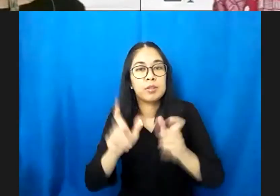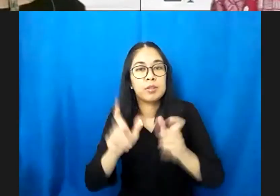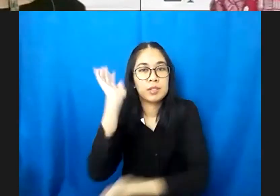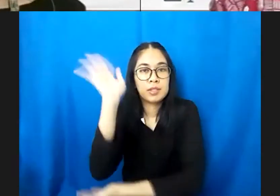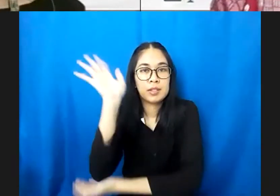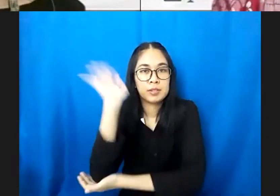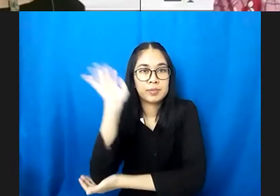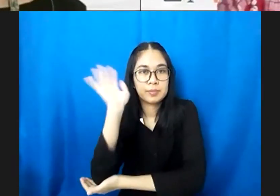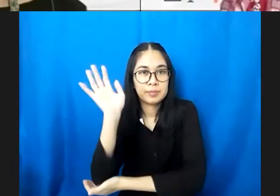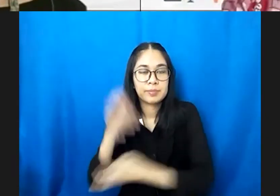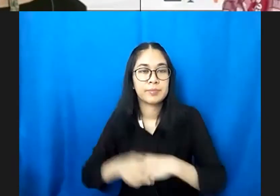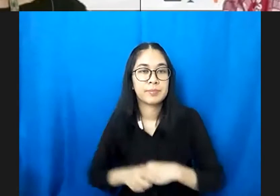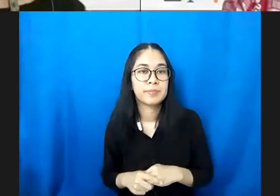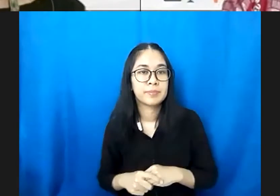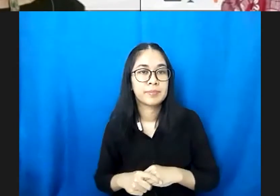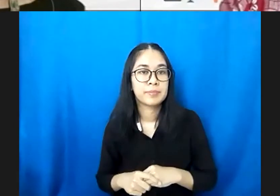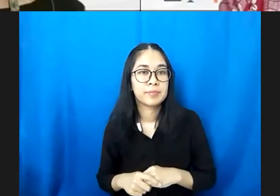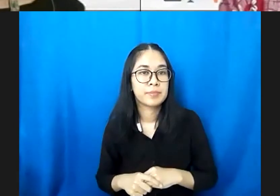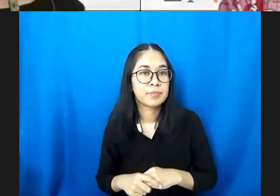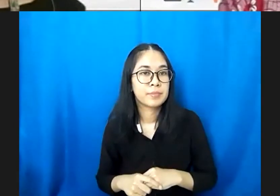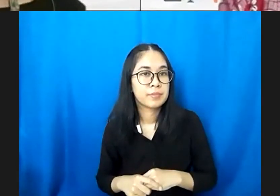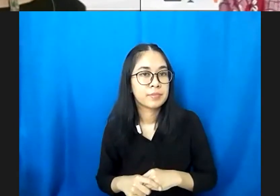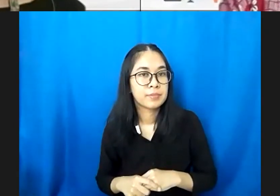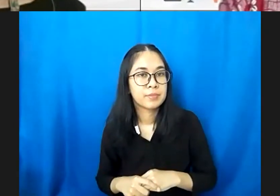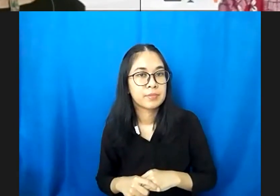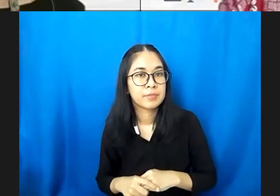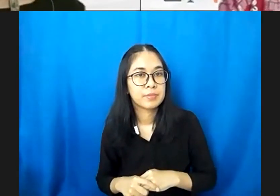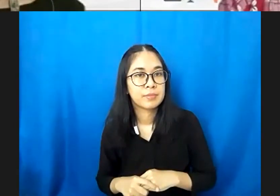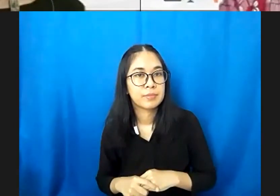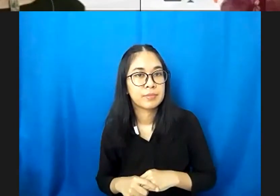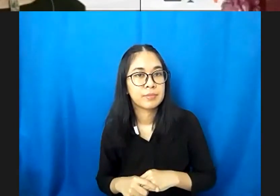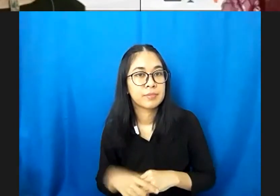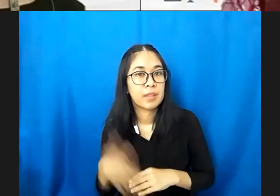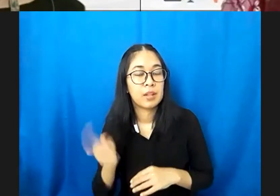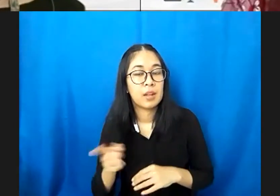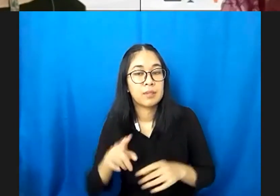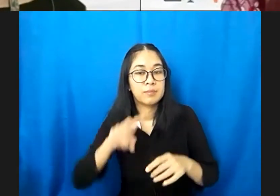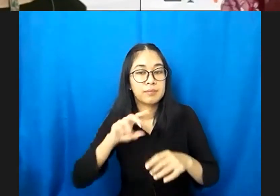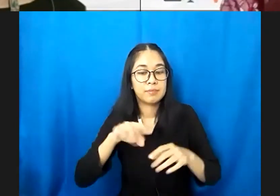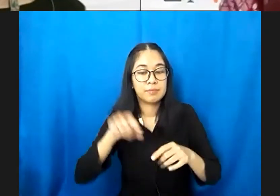kita. Tidak ada